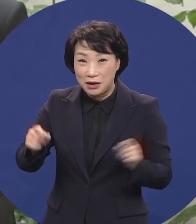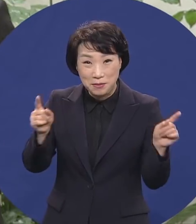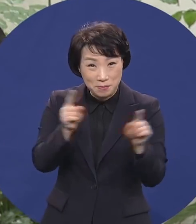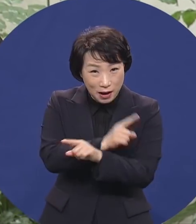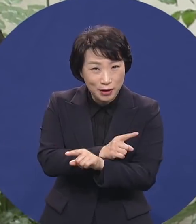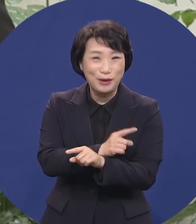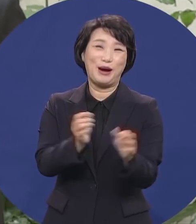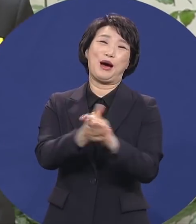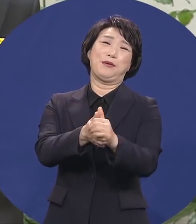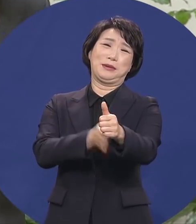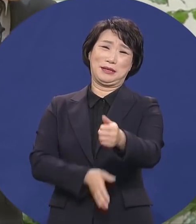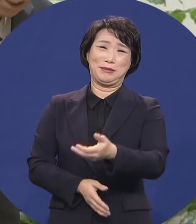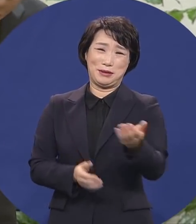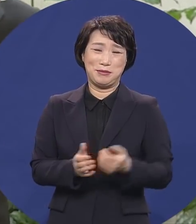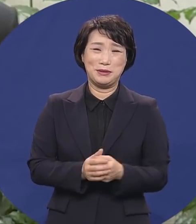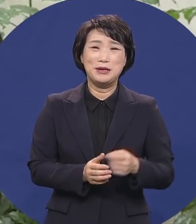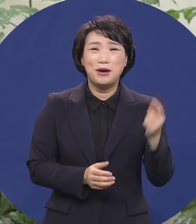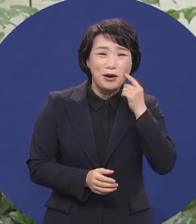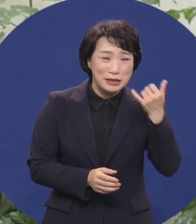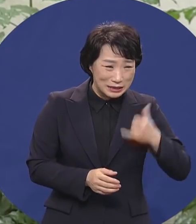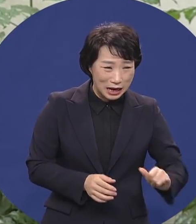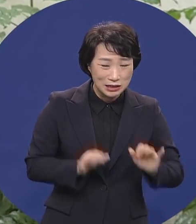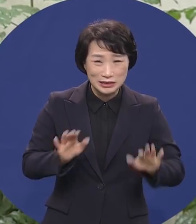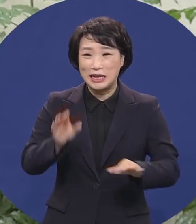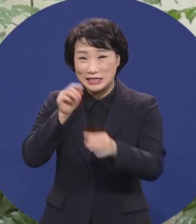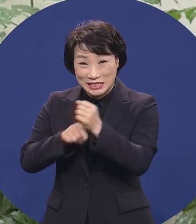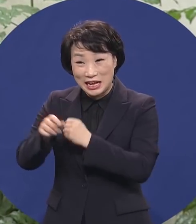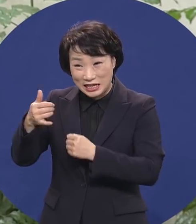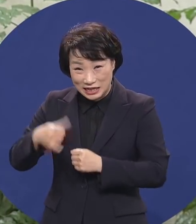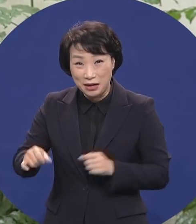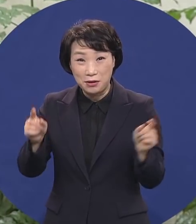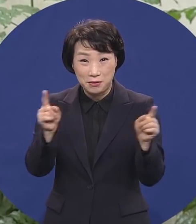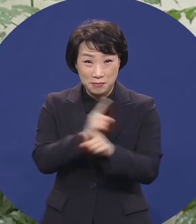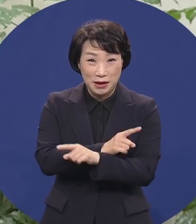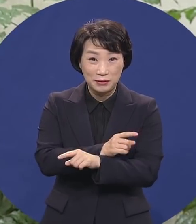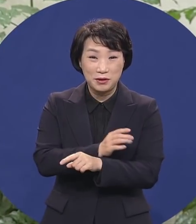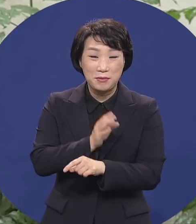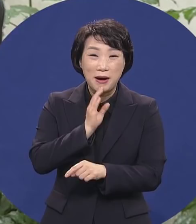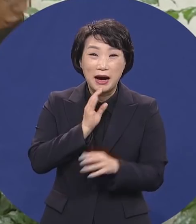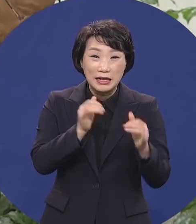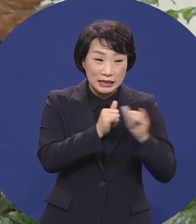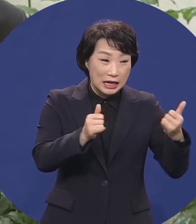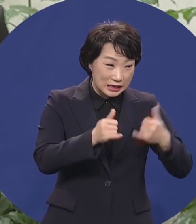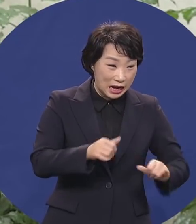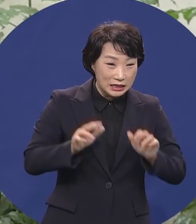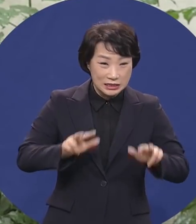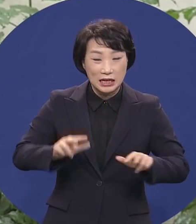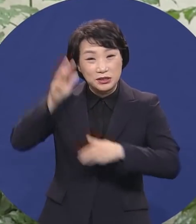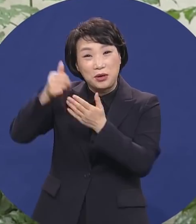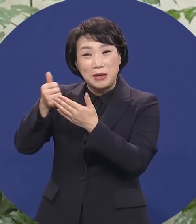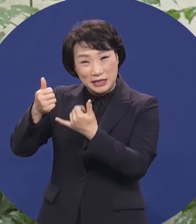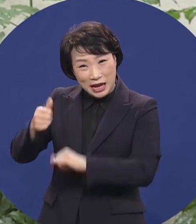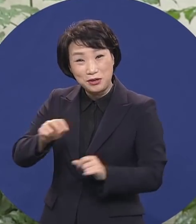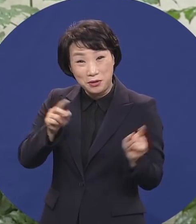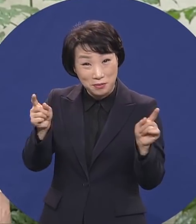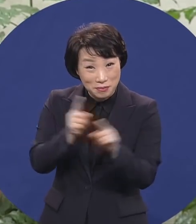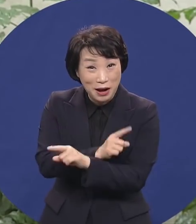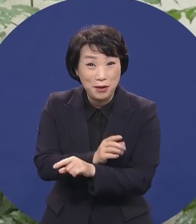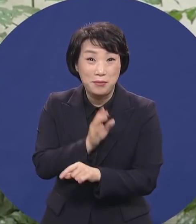아멘 합시다. 거짓의 자식이 진리의 자식으로, 인간의 자식이 성령의 자식으로